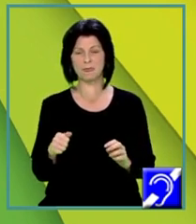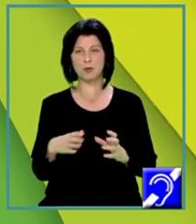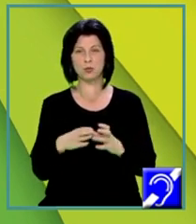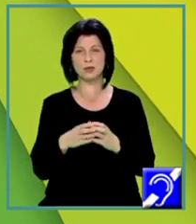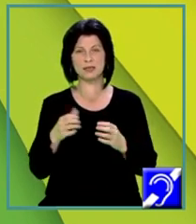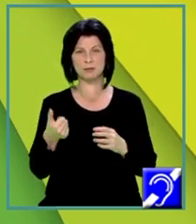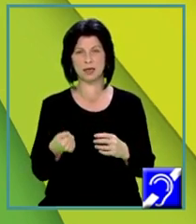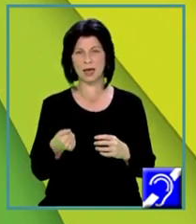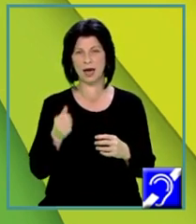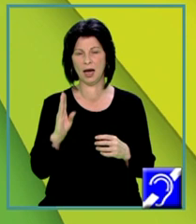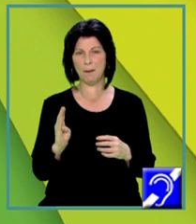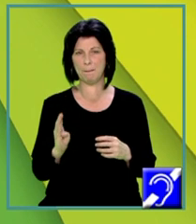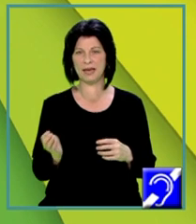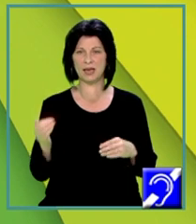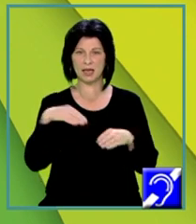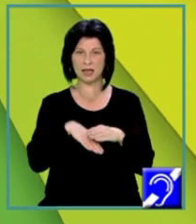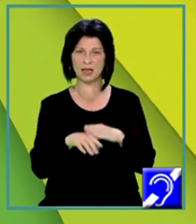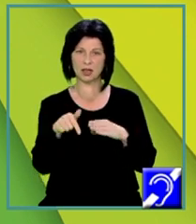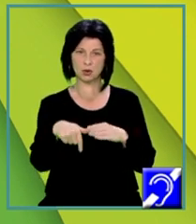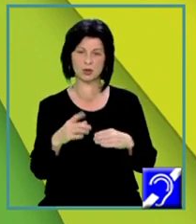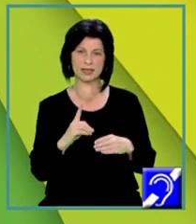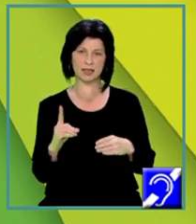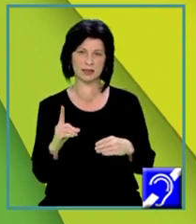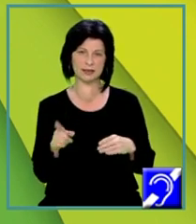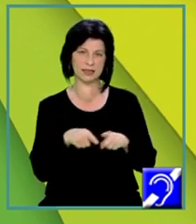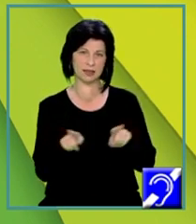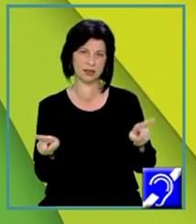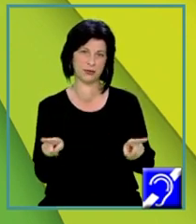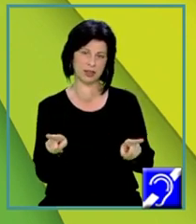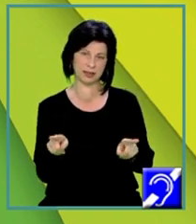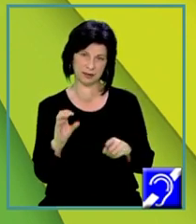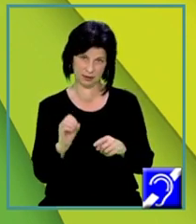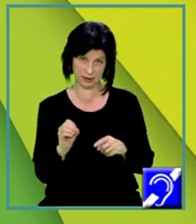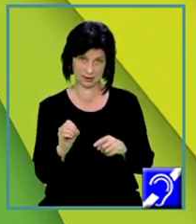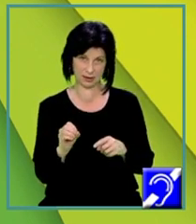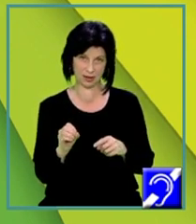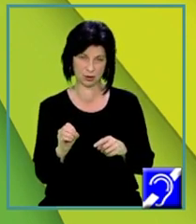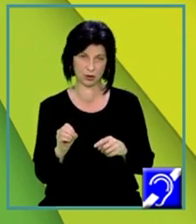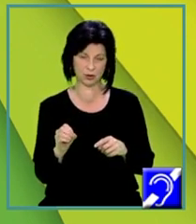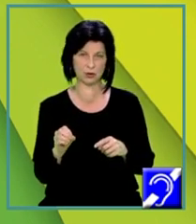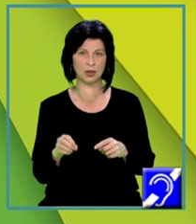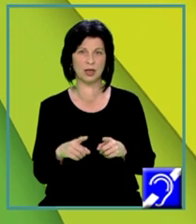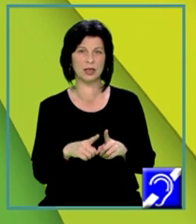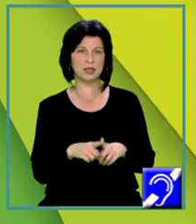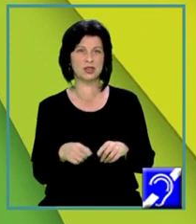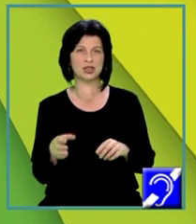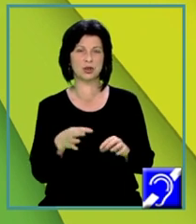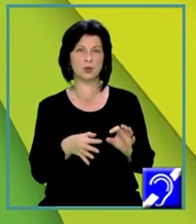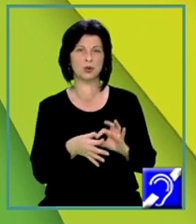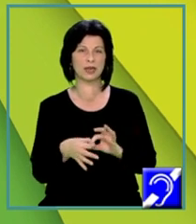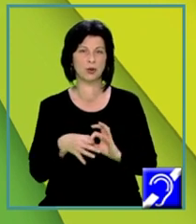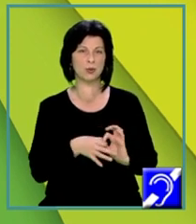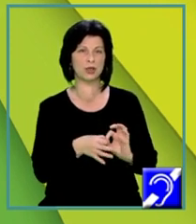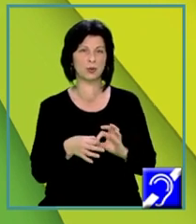definit funcțiile de exemplu e f și g în acest mod 1 pentru elementele sub mulțimea 0